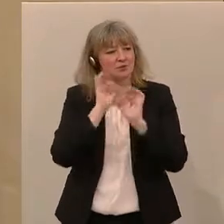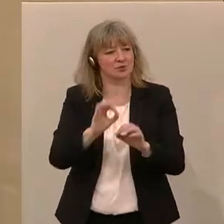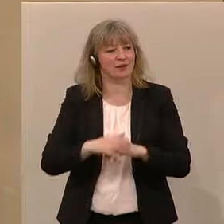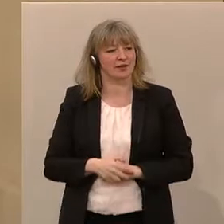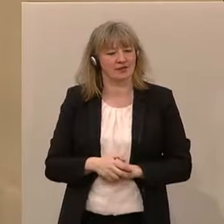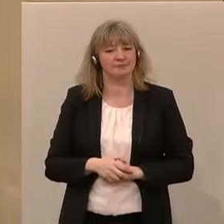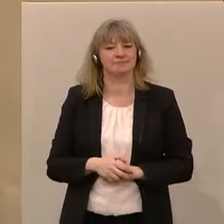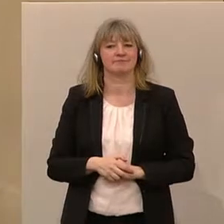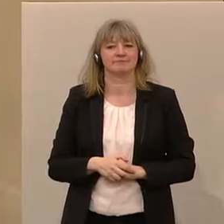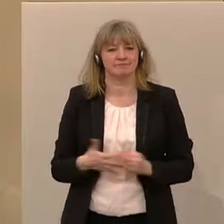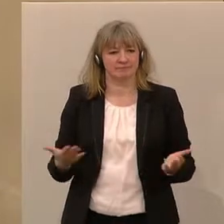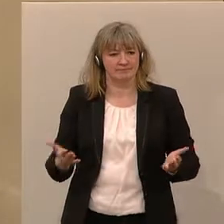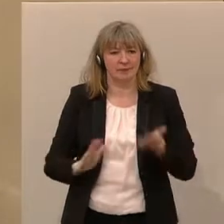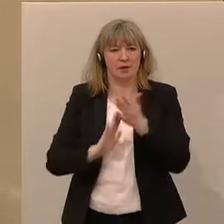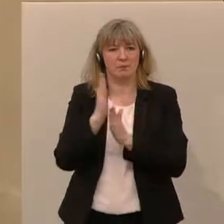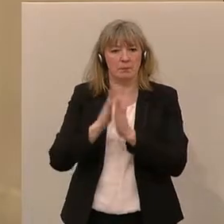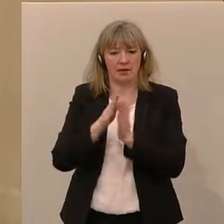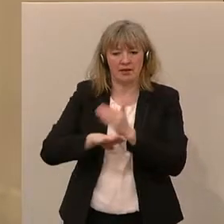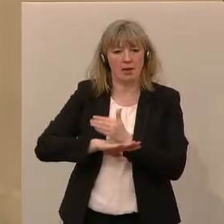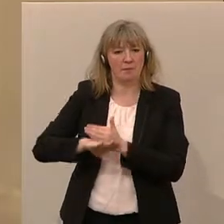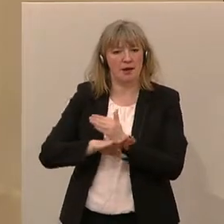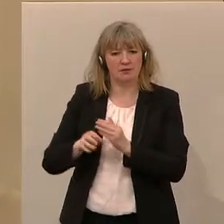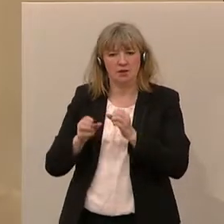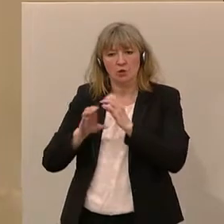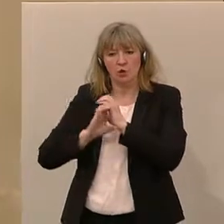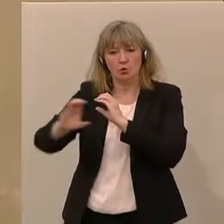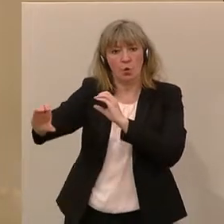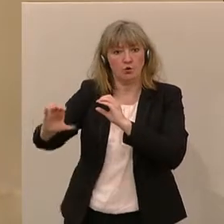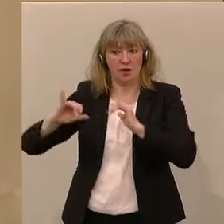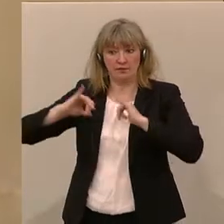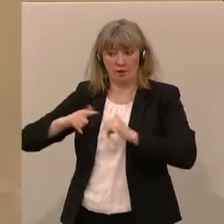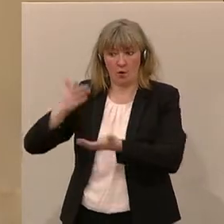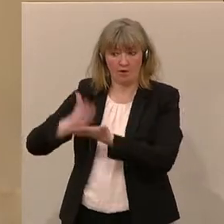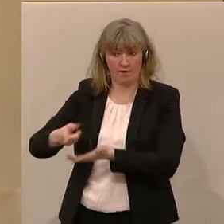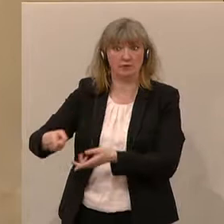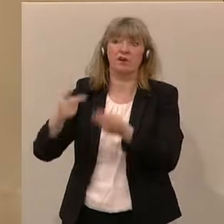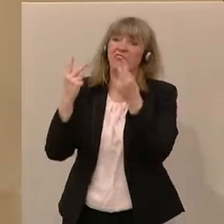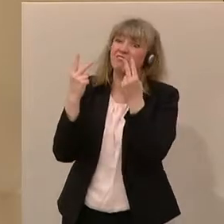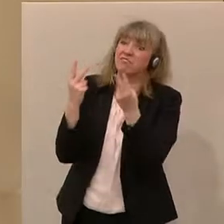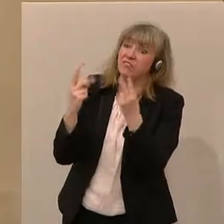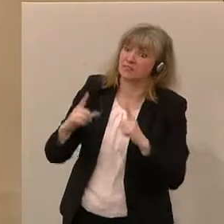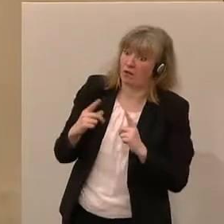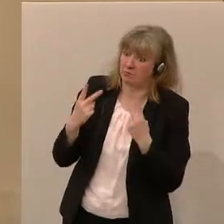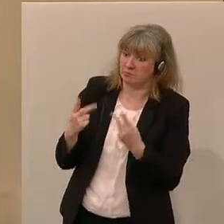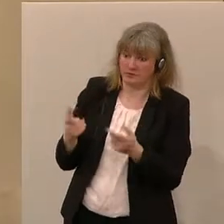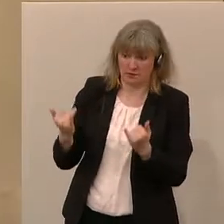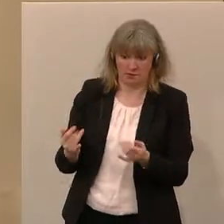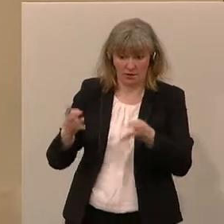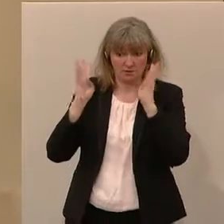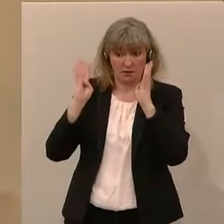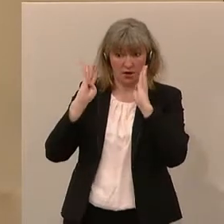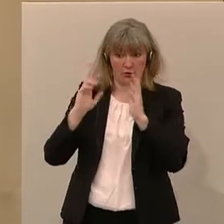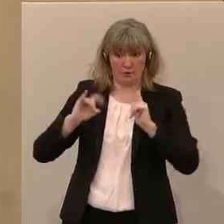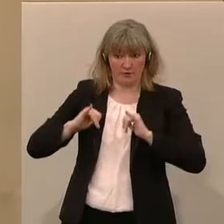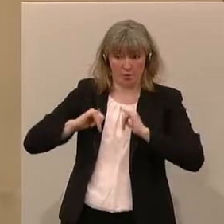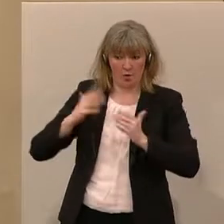zügige Fertigstellung des Brenner Basistunnels für Tirol ist lebensnotwendig. Bereits heute sind die Tiroler Autobahnen